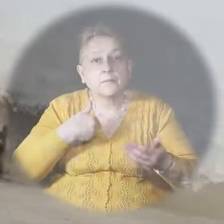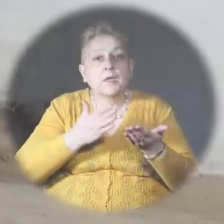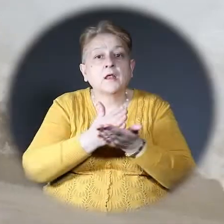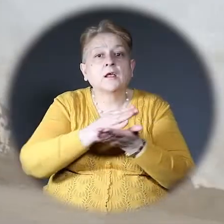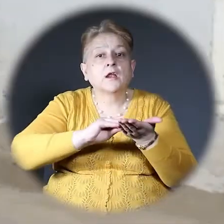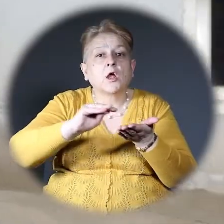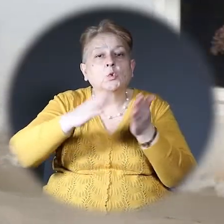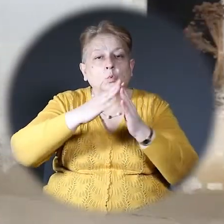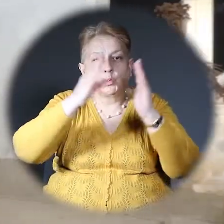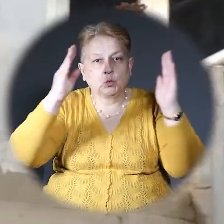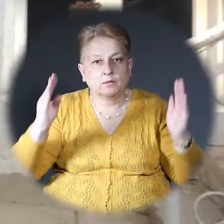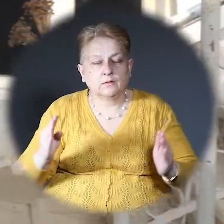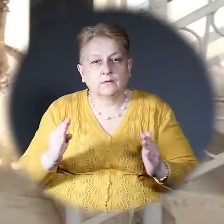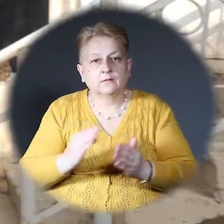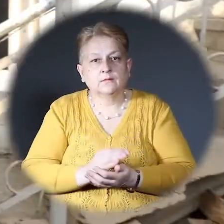Սամեր Հյուրատունն է։